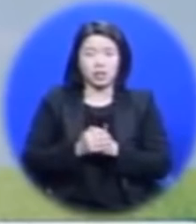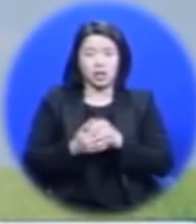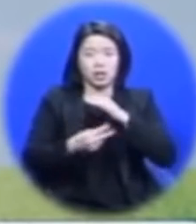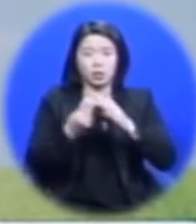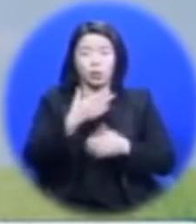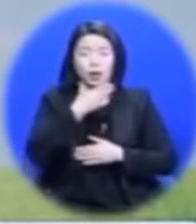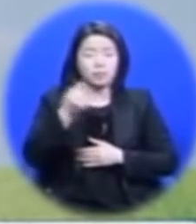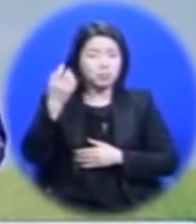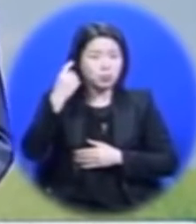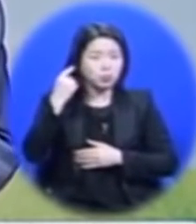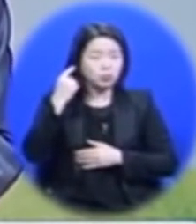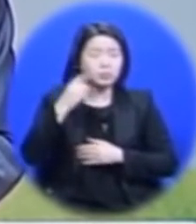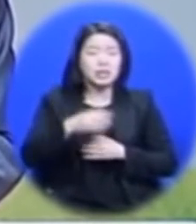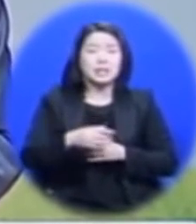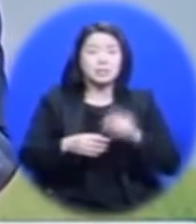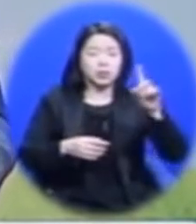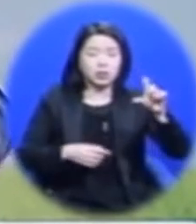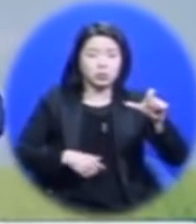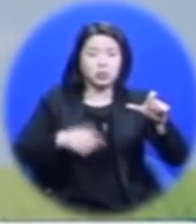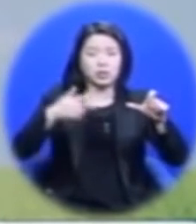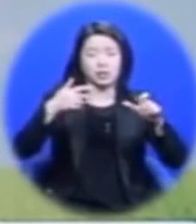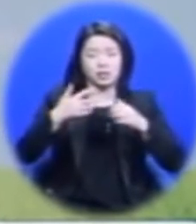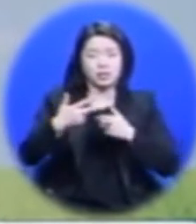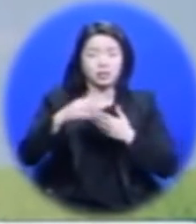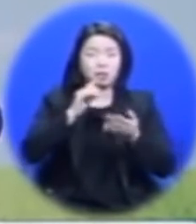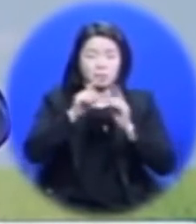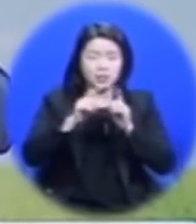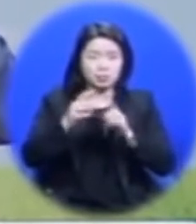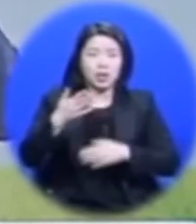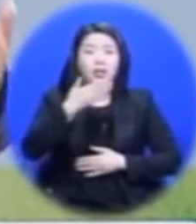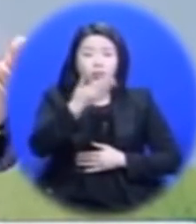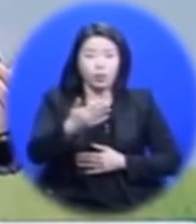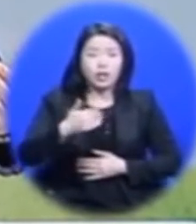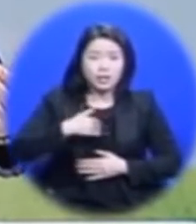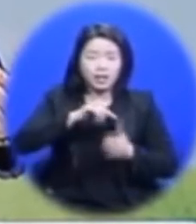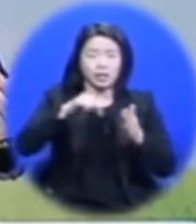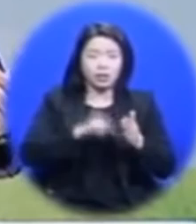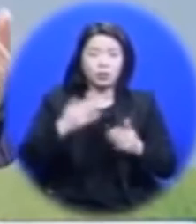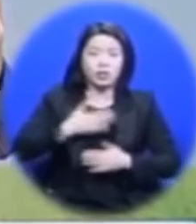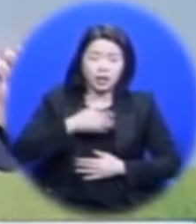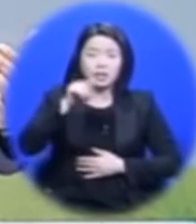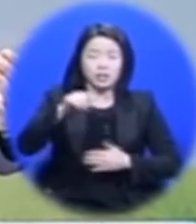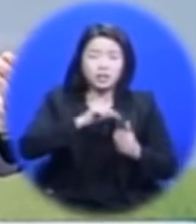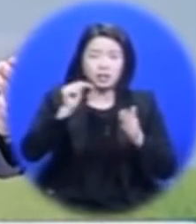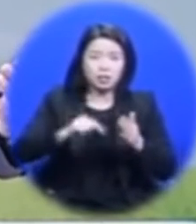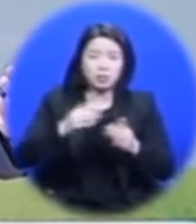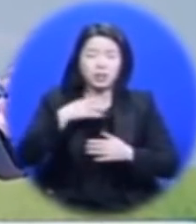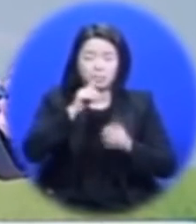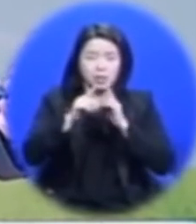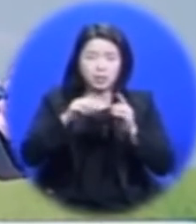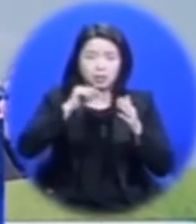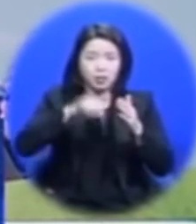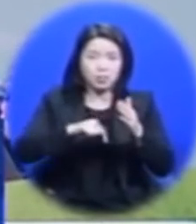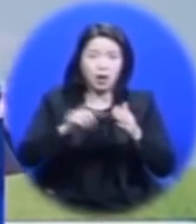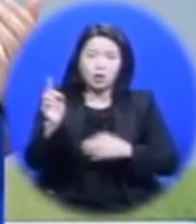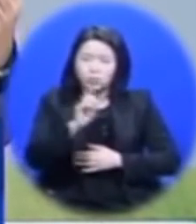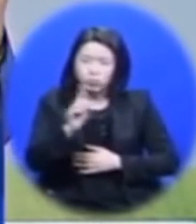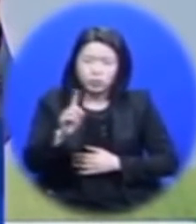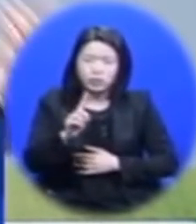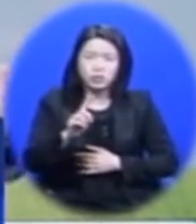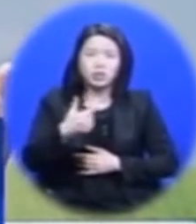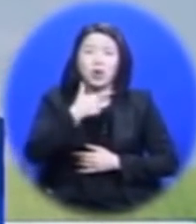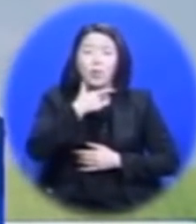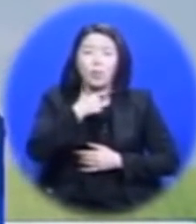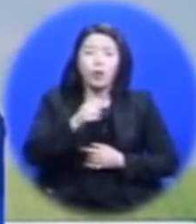요한복음 15장 7절 말씀에 너희가 내 안에 거하고 내 말이 너희 안에 거하면 무엇이든지 원하는 대로 구하라.